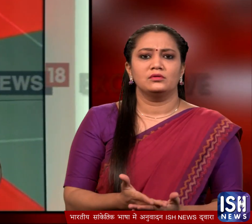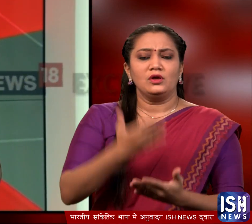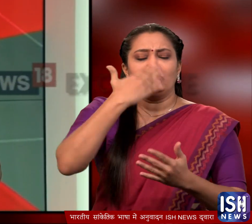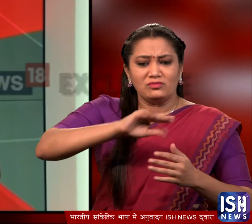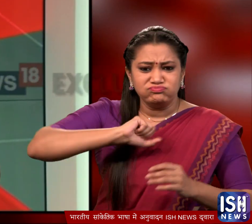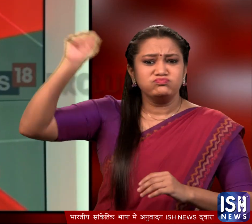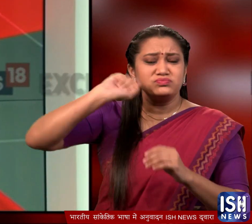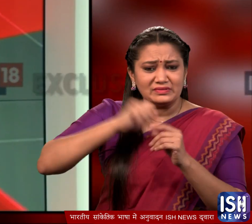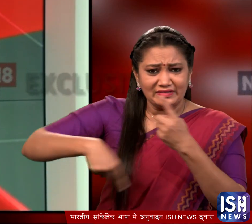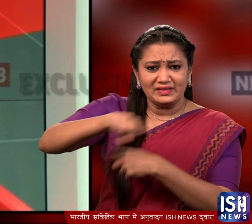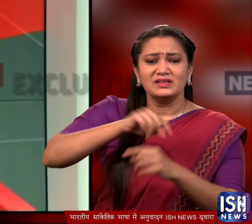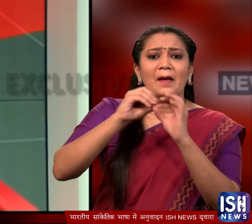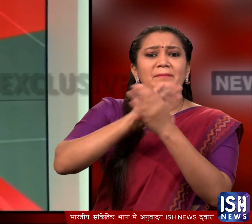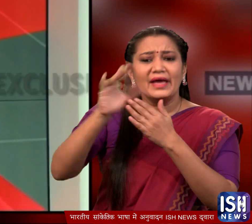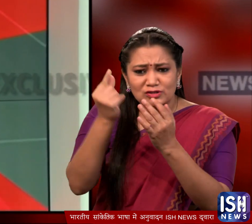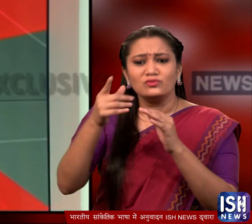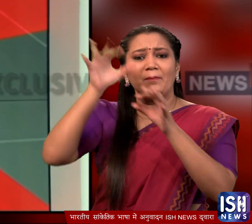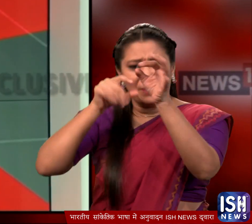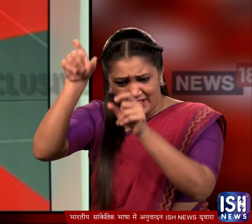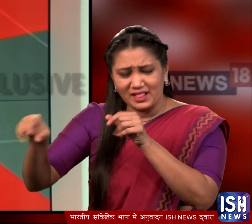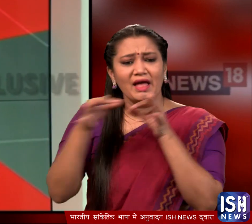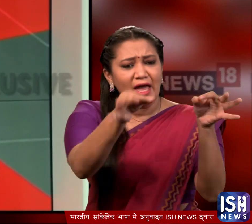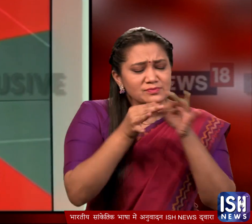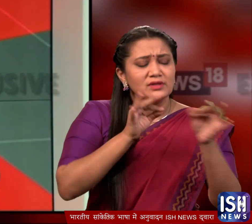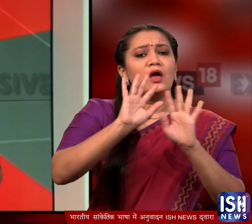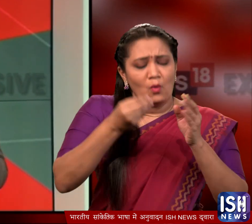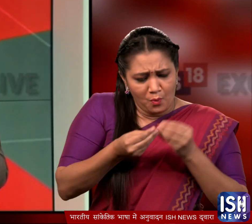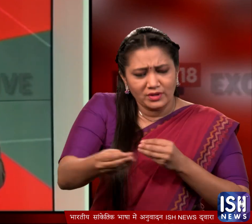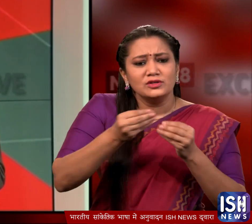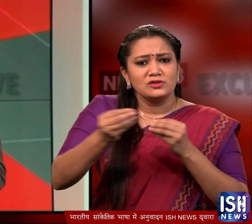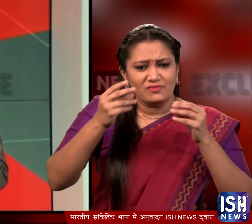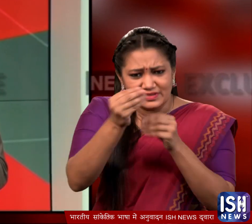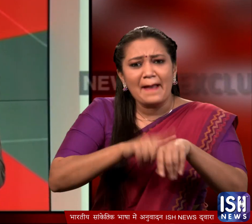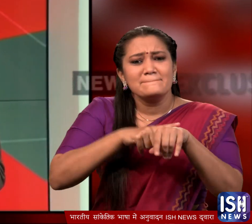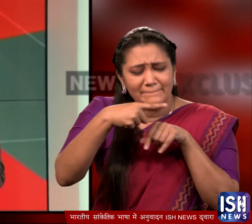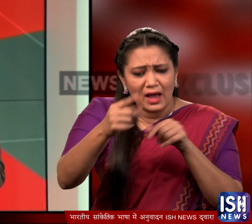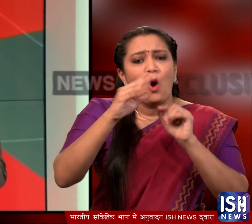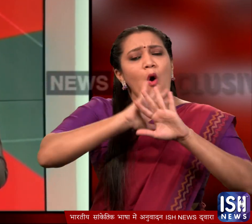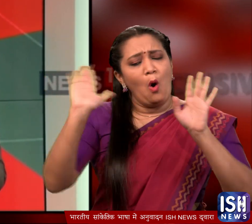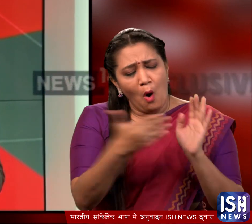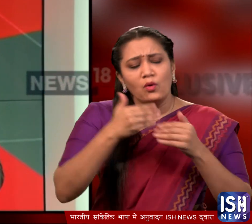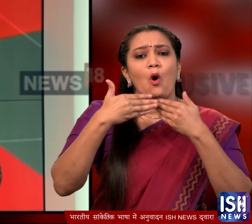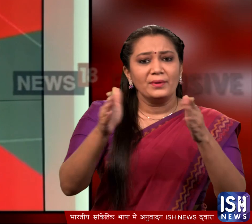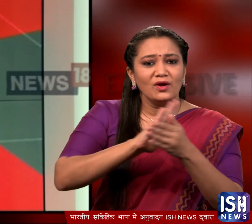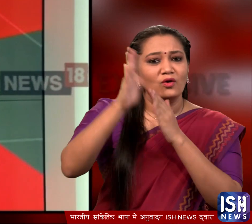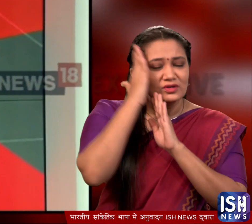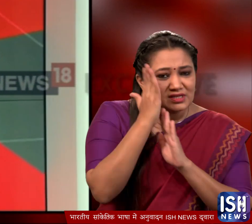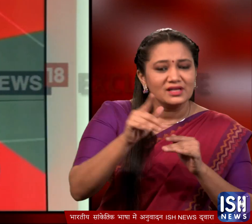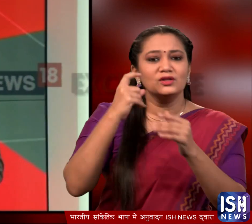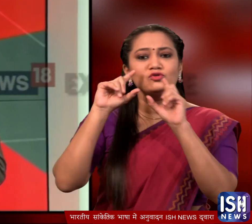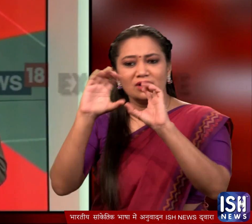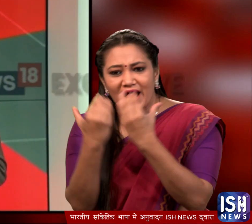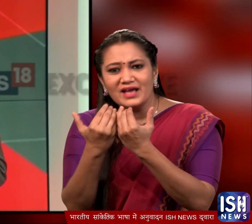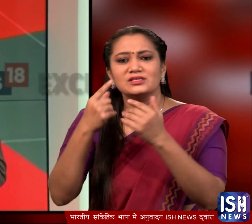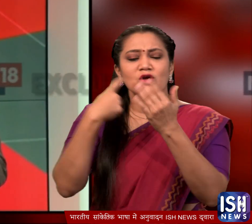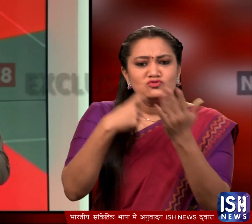कर रहे छात्र बीएचयू प्रशासन की ये दलील भी सुनने को तैयार नहीं है कि सभी छात्रों के लिए कैंपस खोलने में थोड़ा वक्त लगेगा, क्योंकि हॉस्टल और क्लास में कोरोना के